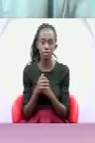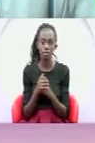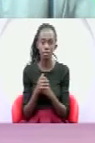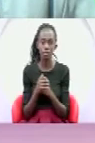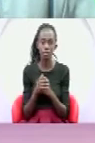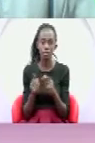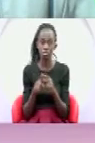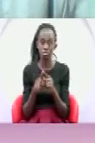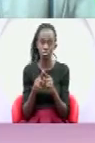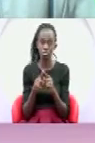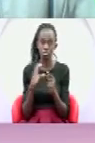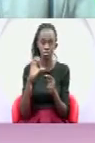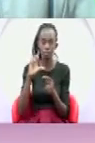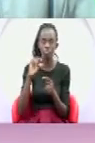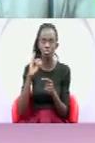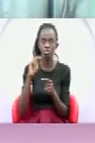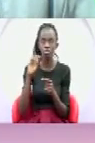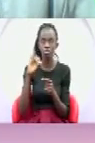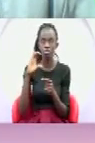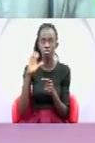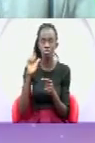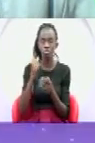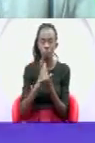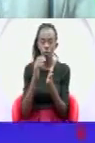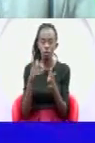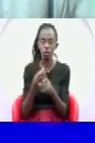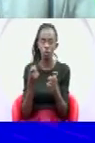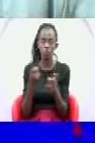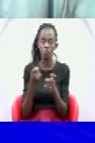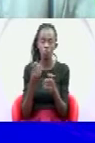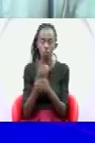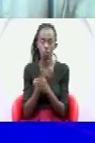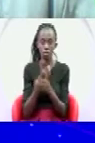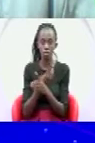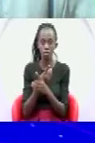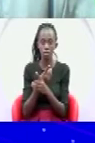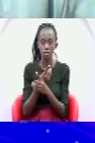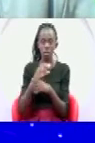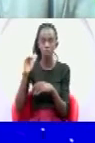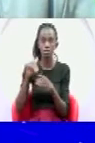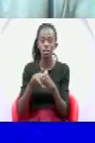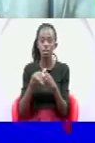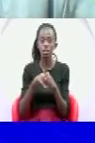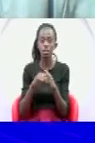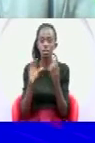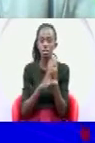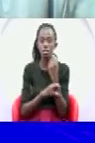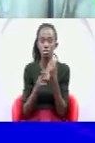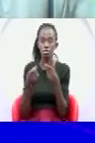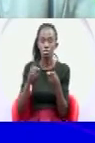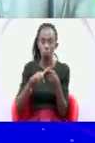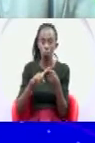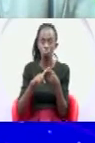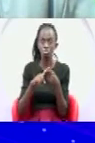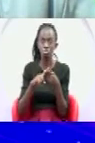licha ya matabibu, yani clinical officers kutoka kaunti nyinginezo humu nchini kuongezewa nyadhifa,